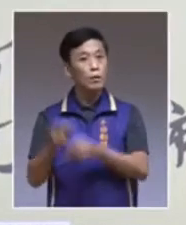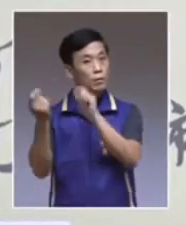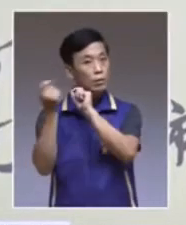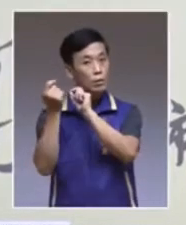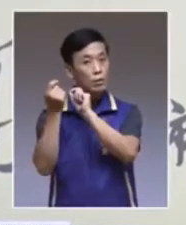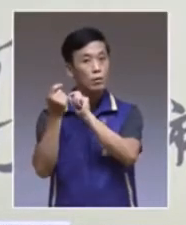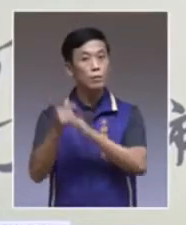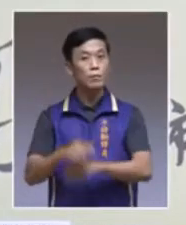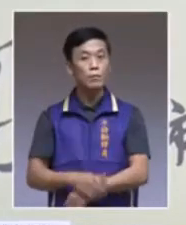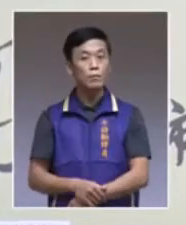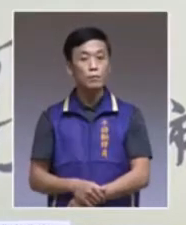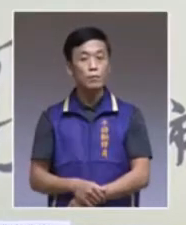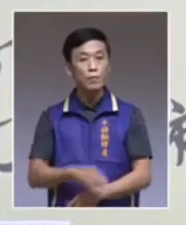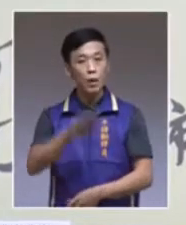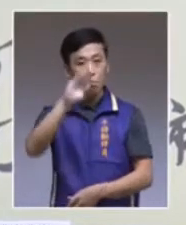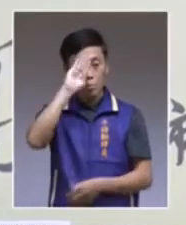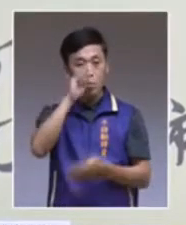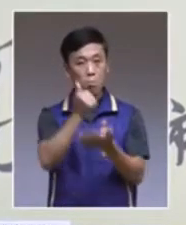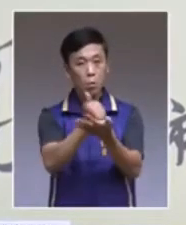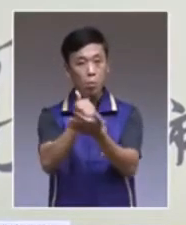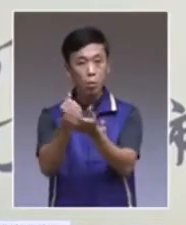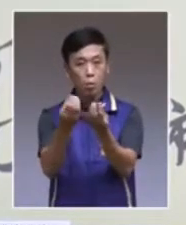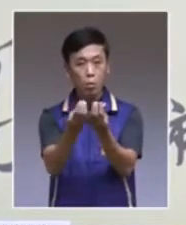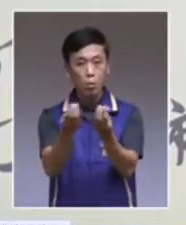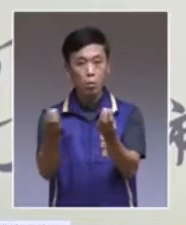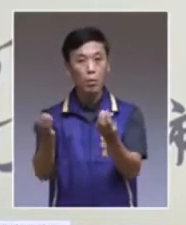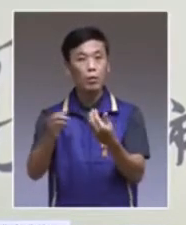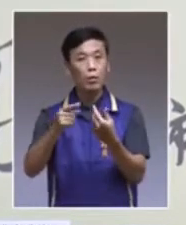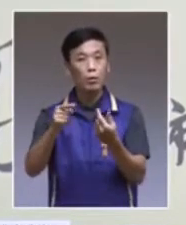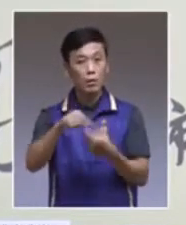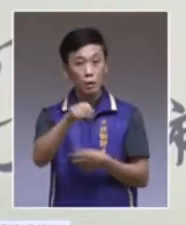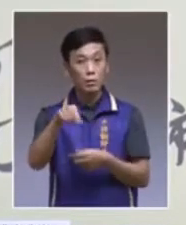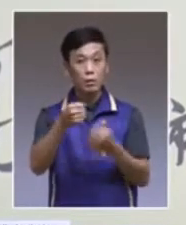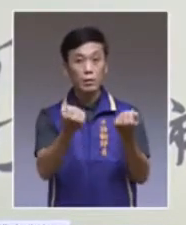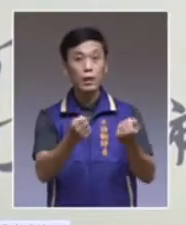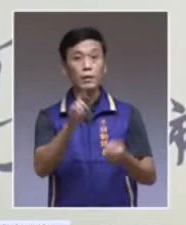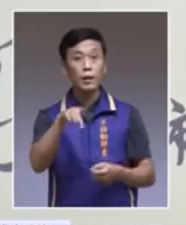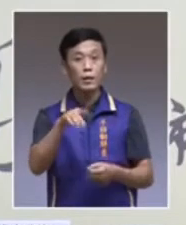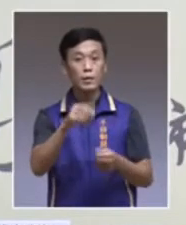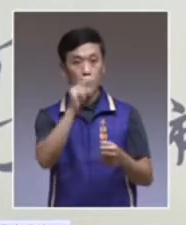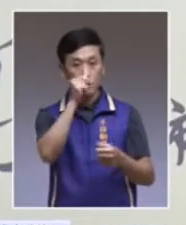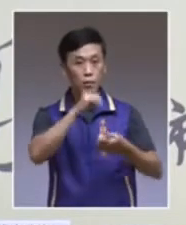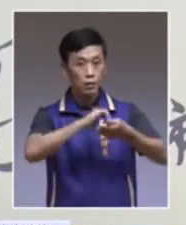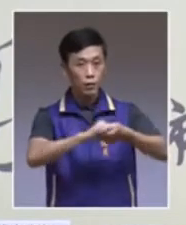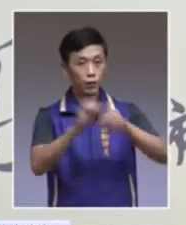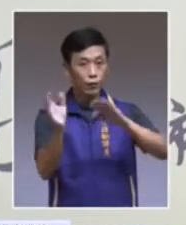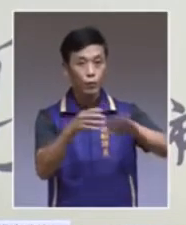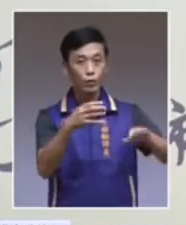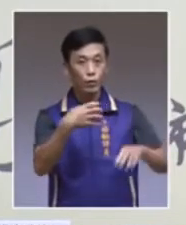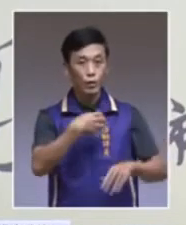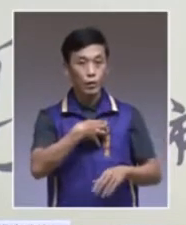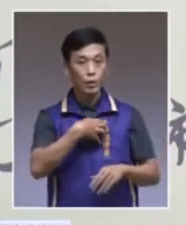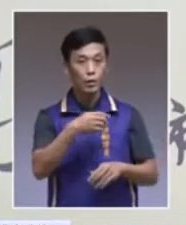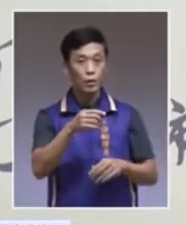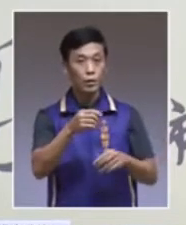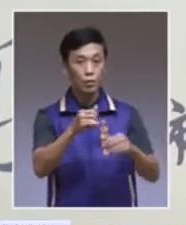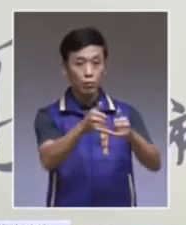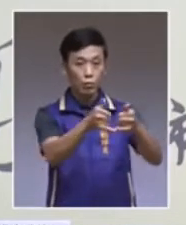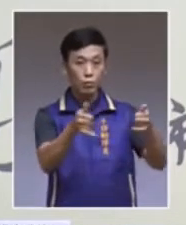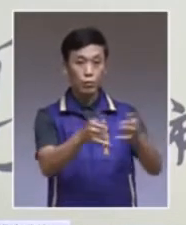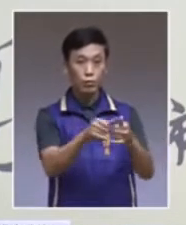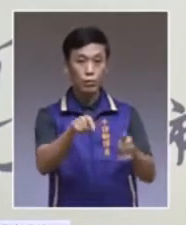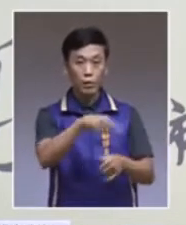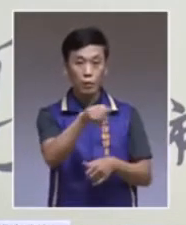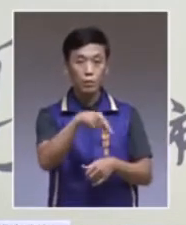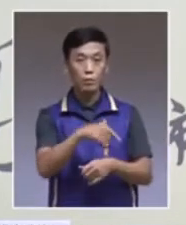的一些零星的这些个案，当然有一些在特定的风险的族群在